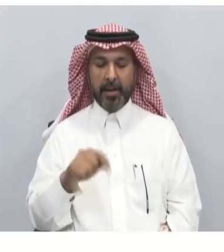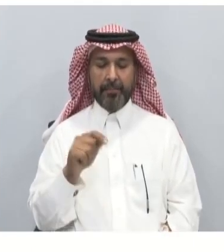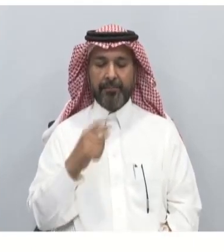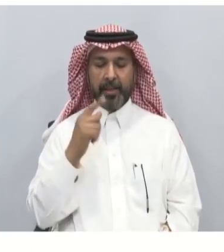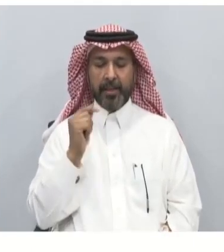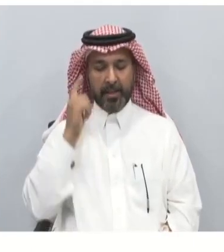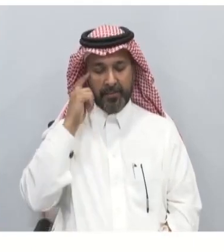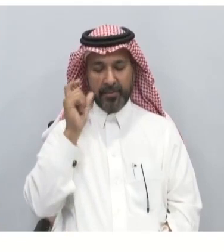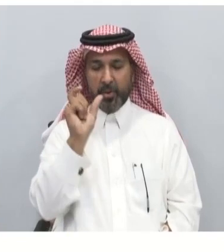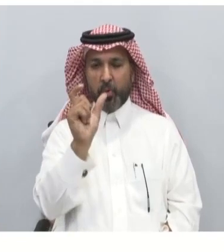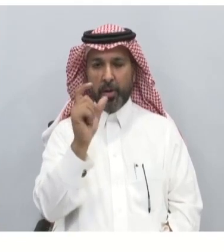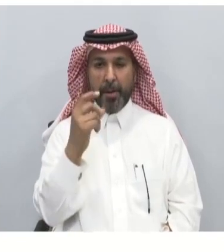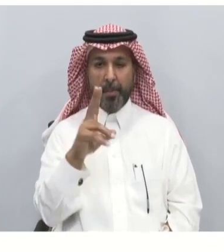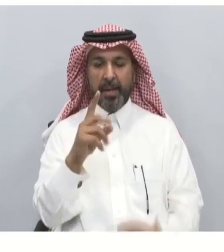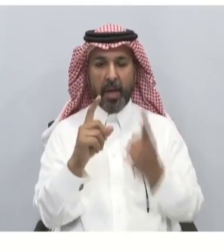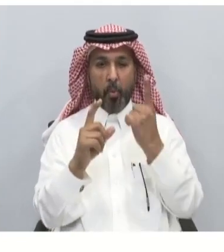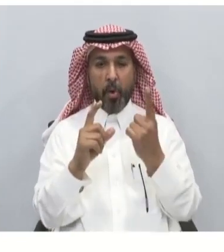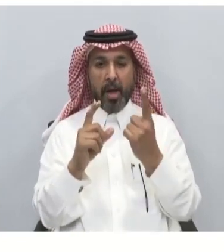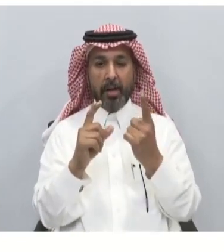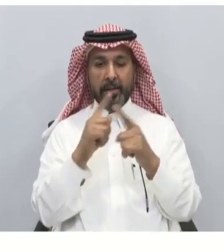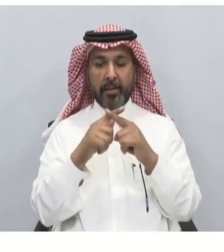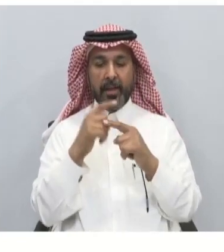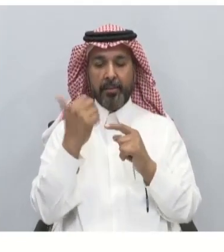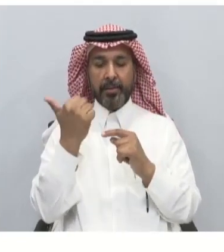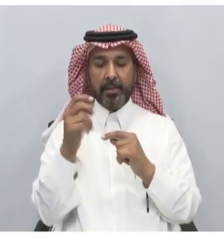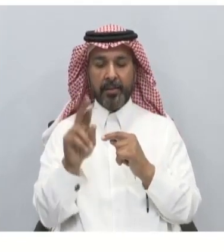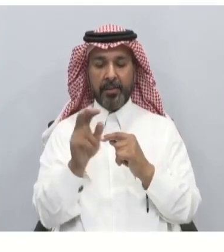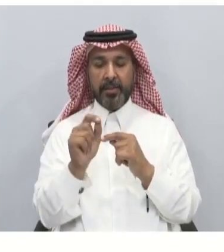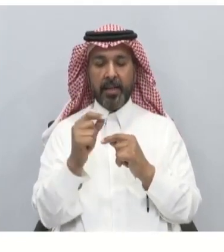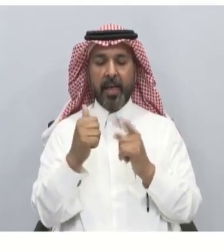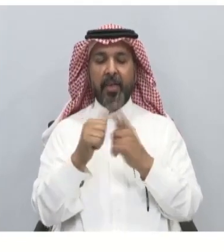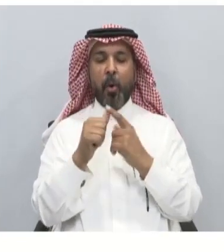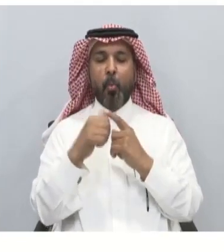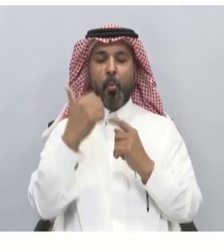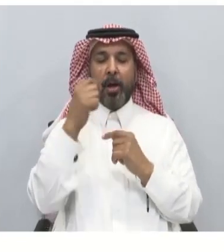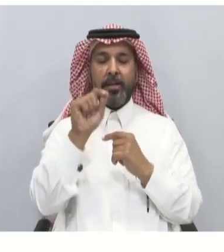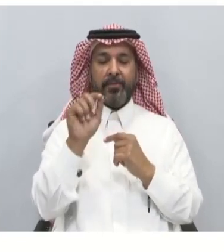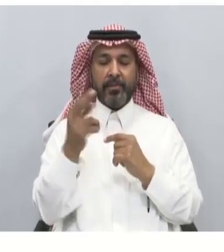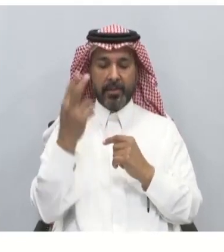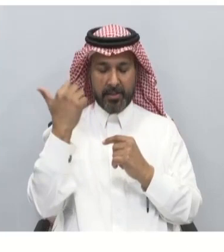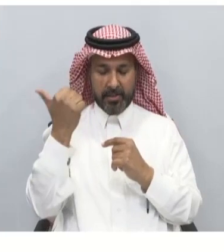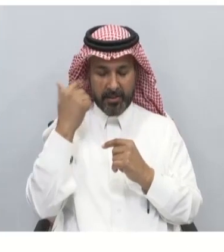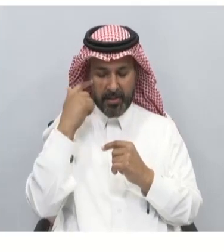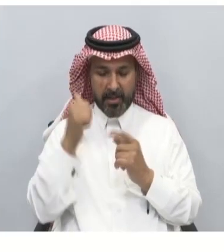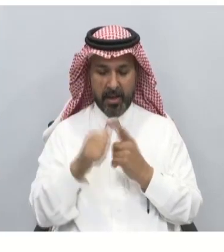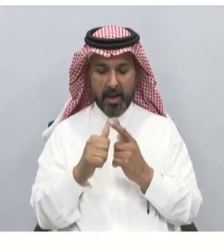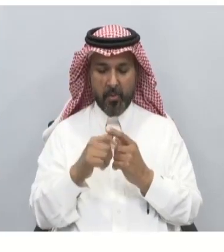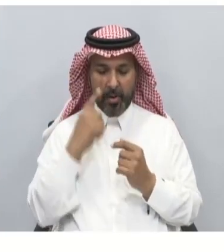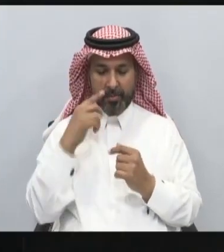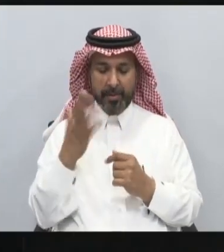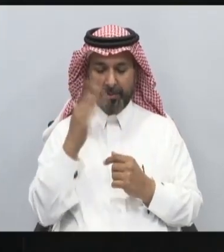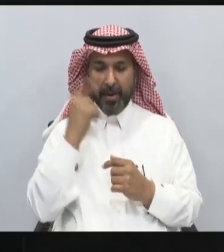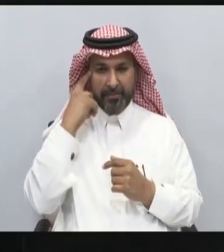نعم، 6 من 10 في 2 1 و2 من 10 وهكذا. طيب وين الخيار الصحيح؟ ما في عندنا